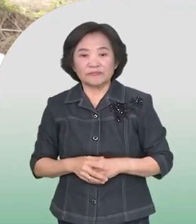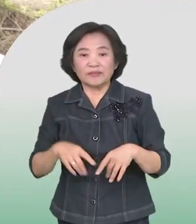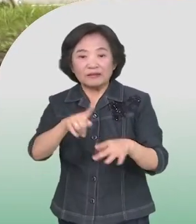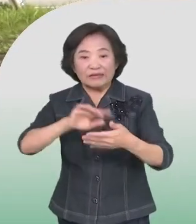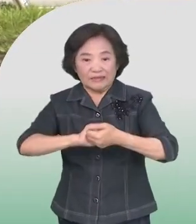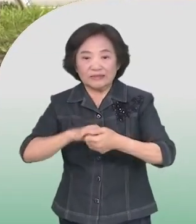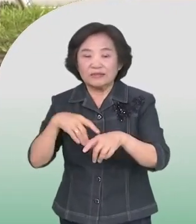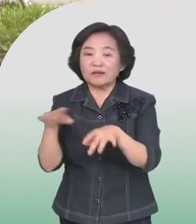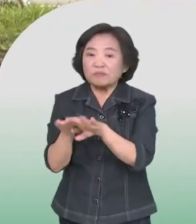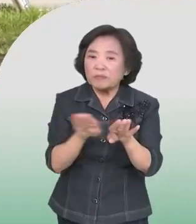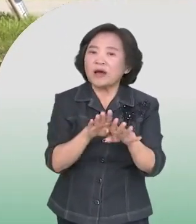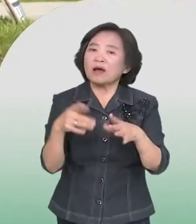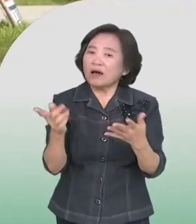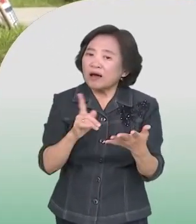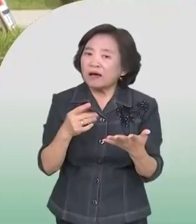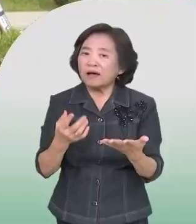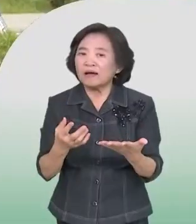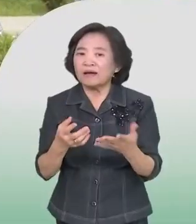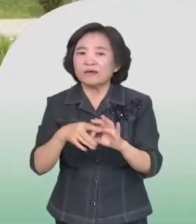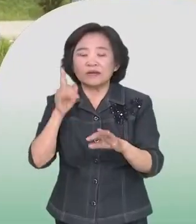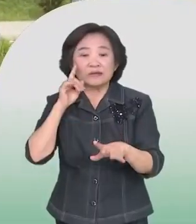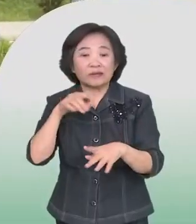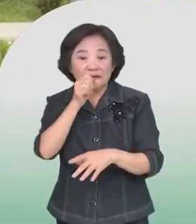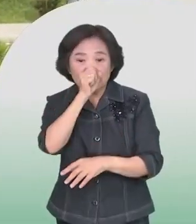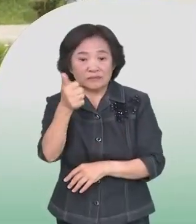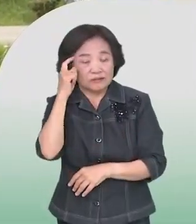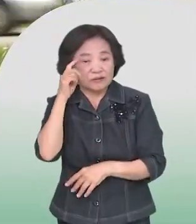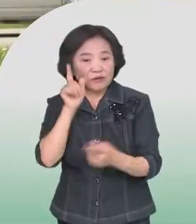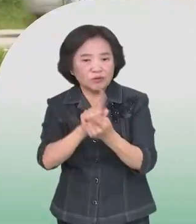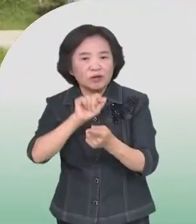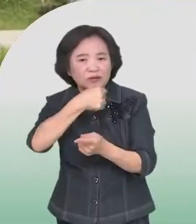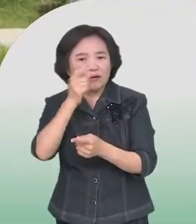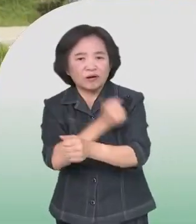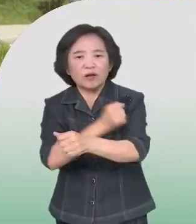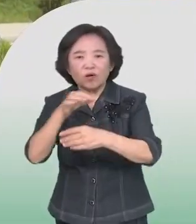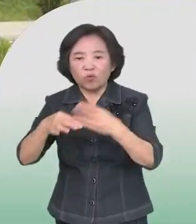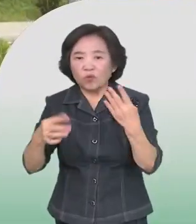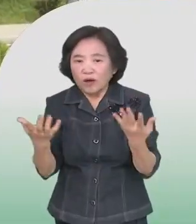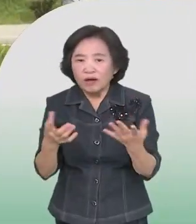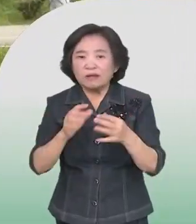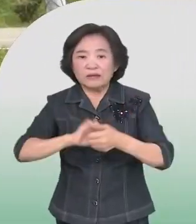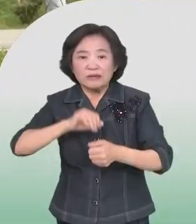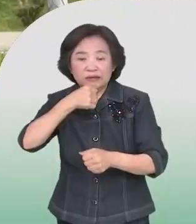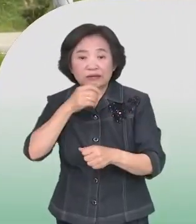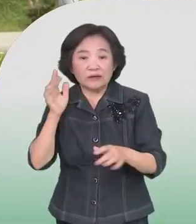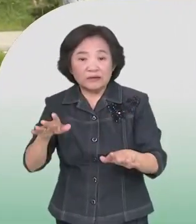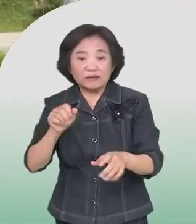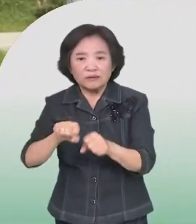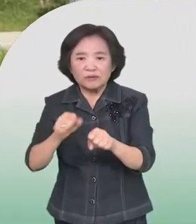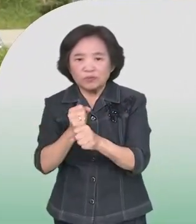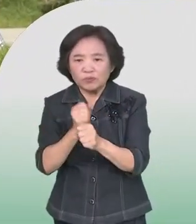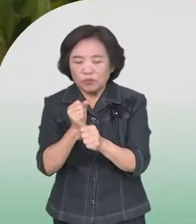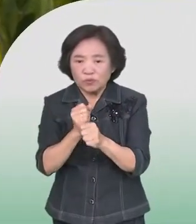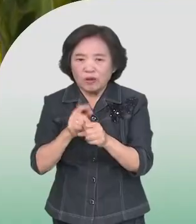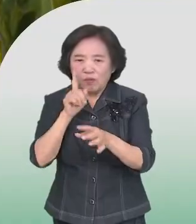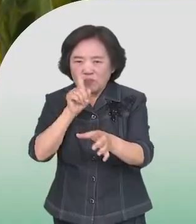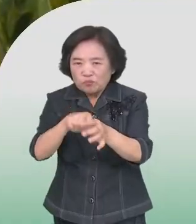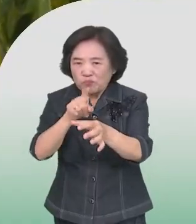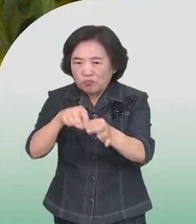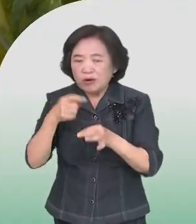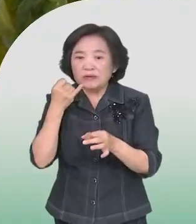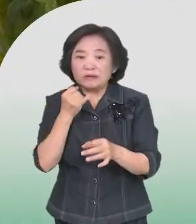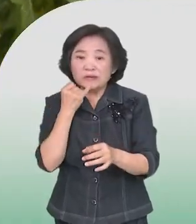lễ. 农业义工梁文浩表示，今年嘅台湾嘅劳工之徒，个对台湾做些做个移民存到钱，每移民